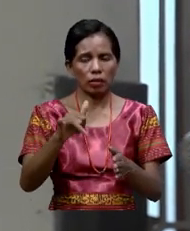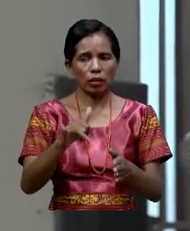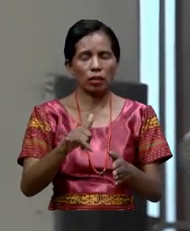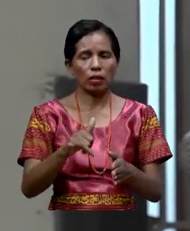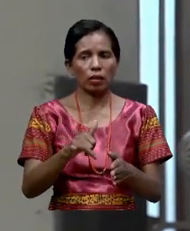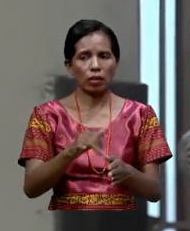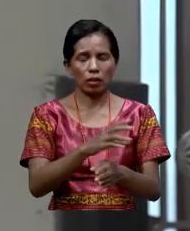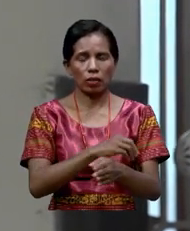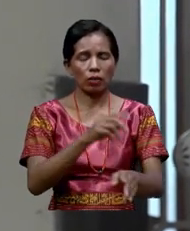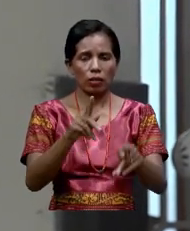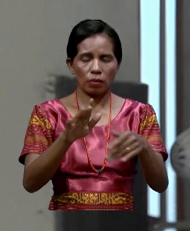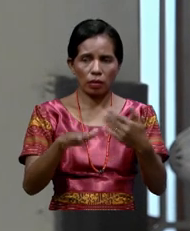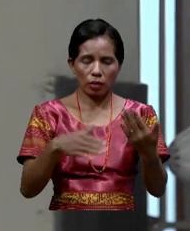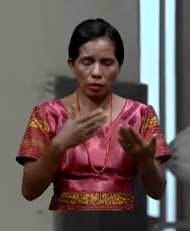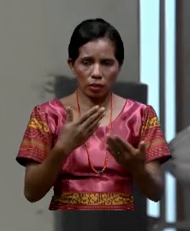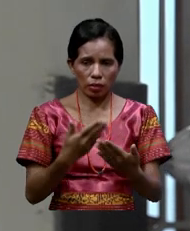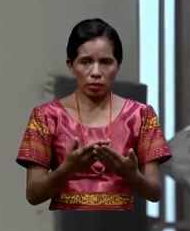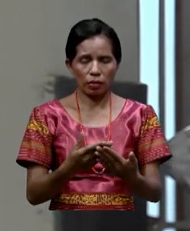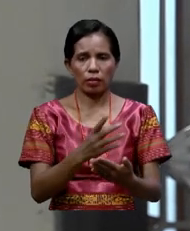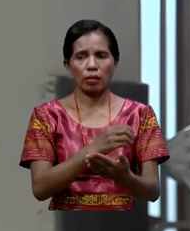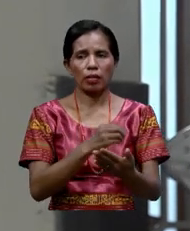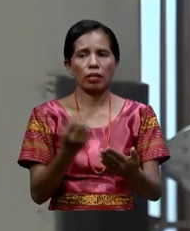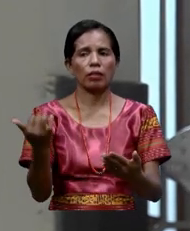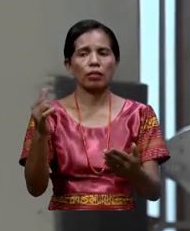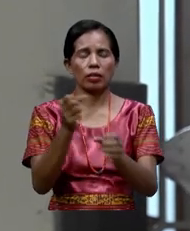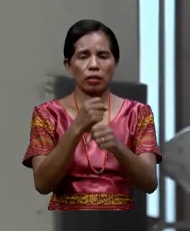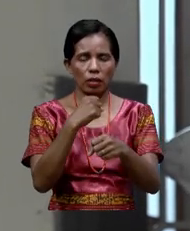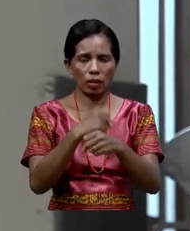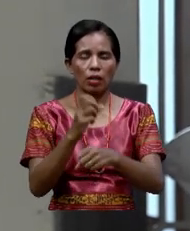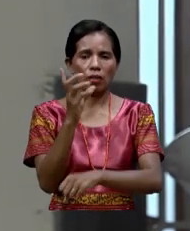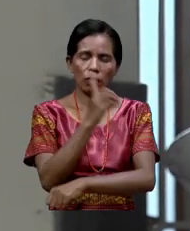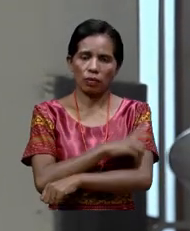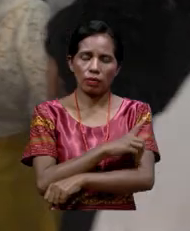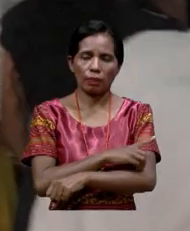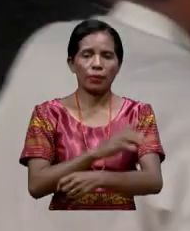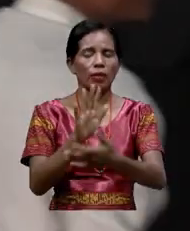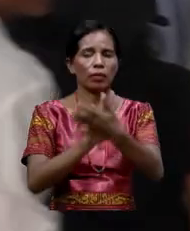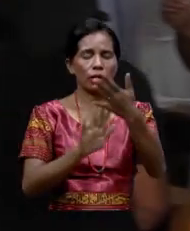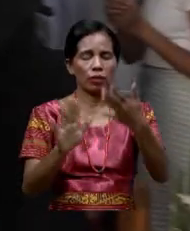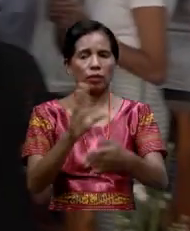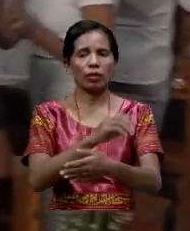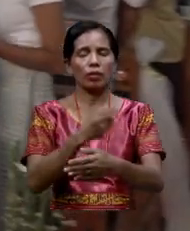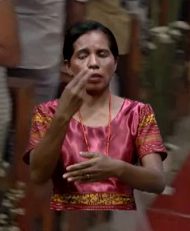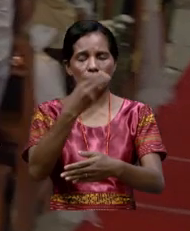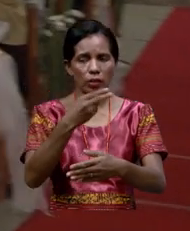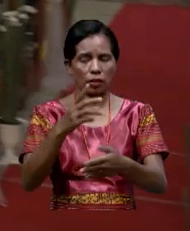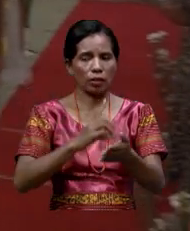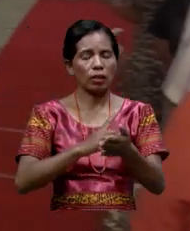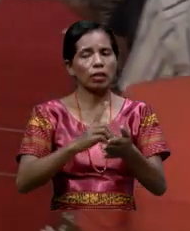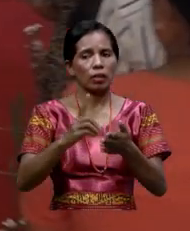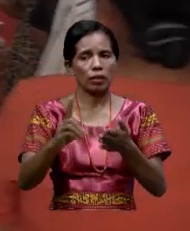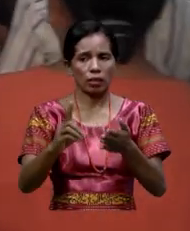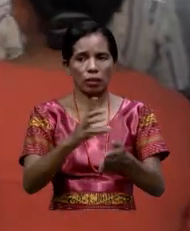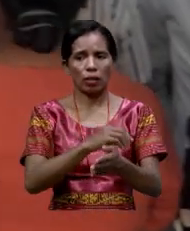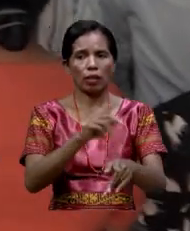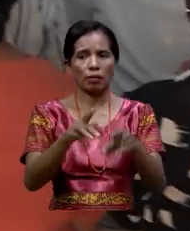Kau eukaristia. Kau merasa tebe sira halor-lorong. Ia celebração Eucaristia Quinta-feira Santa ne Sarani